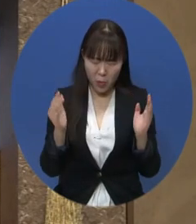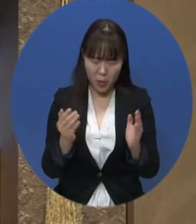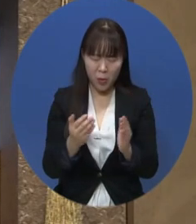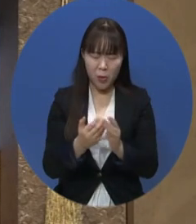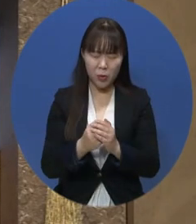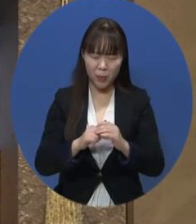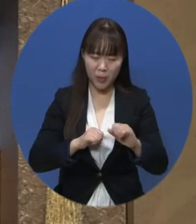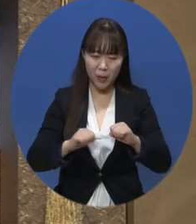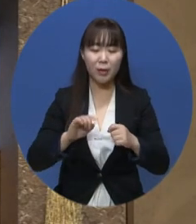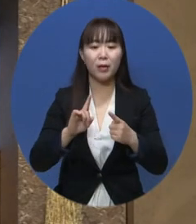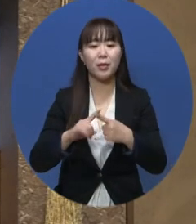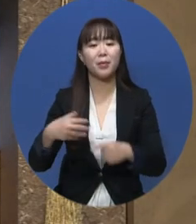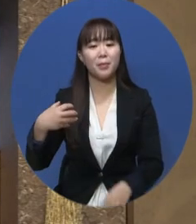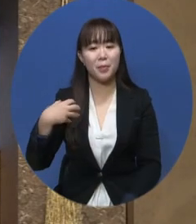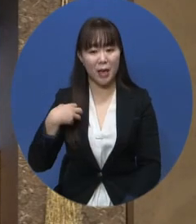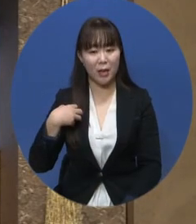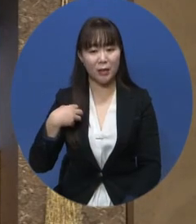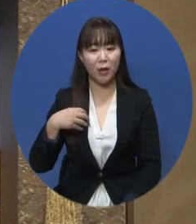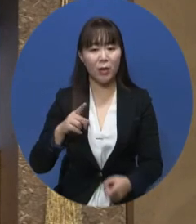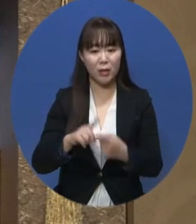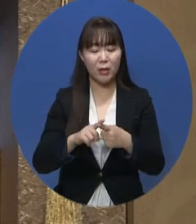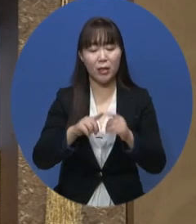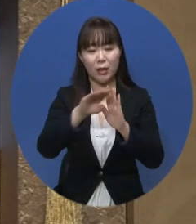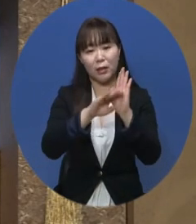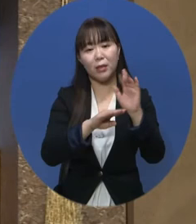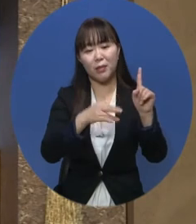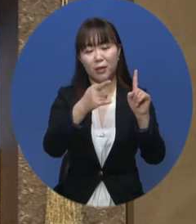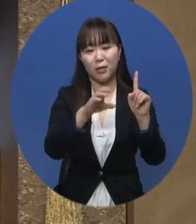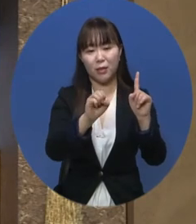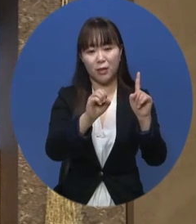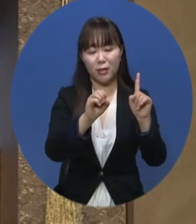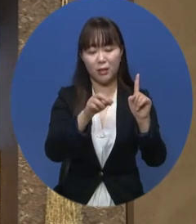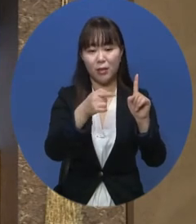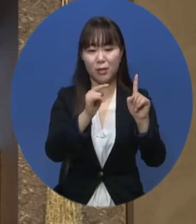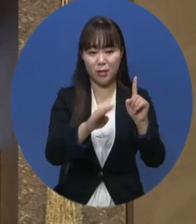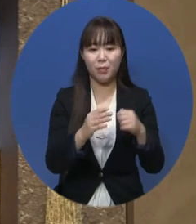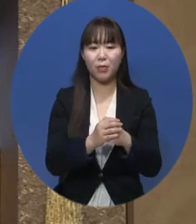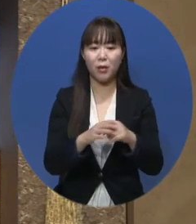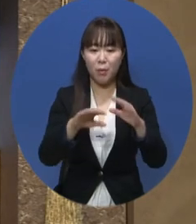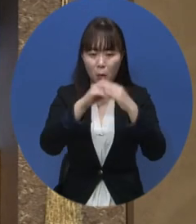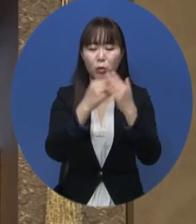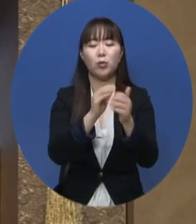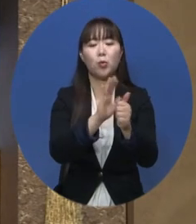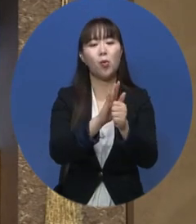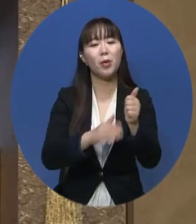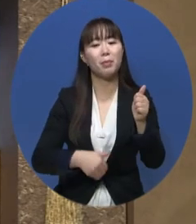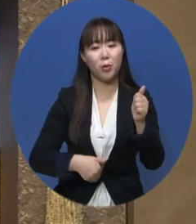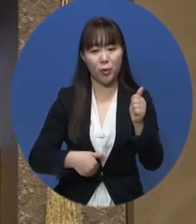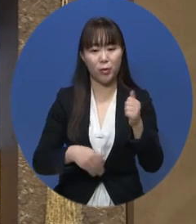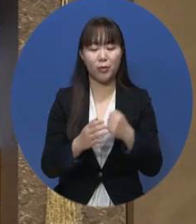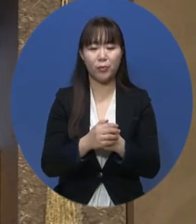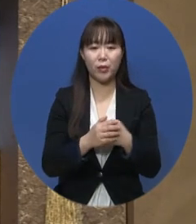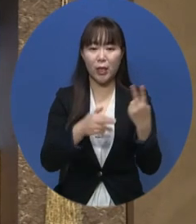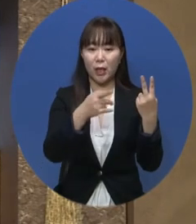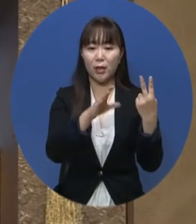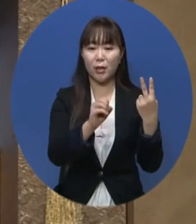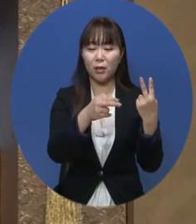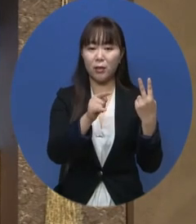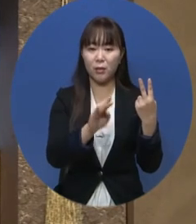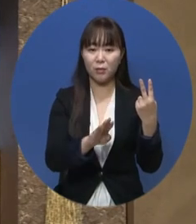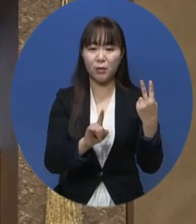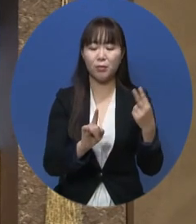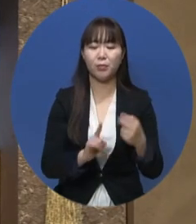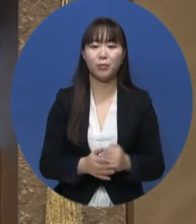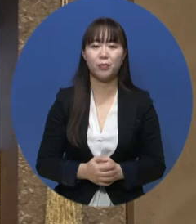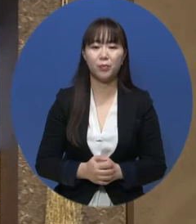그런 수발을 들어야 되는 상태를 1등급이라고 보통 하고요. 네. 그래서 전부 이렇게 도움이 필요하신 어르신들. 그리고 2등급은 이제